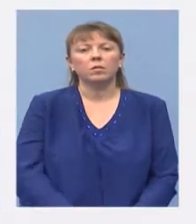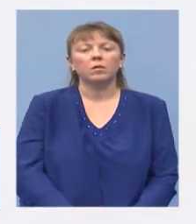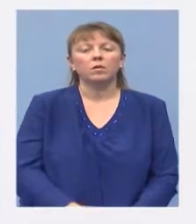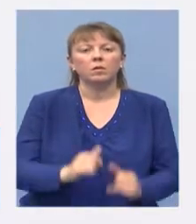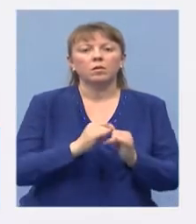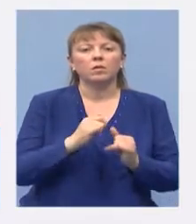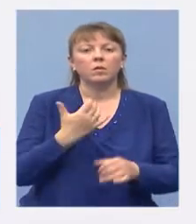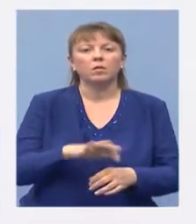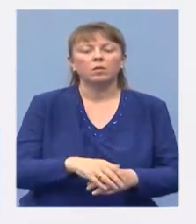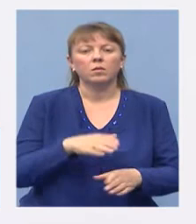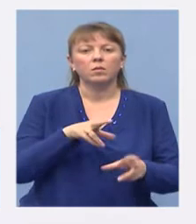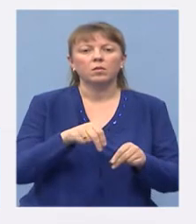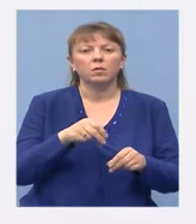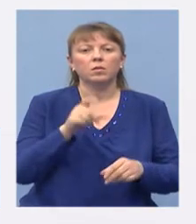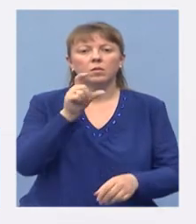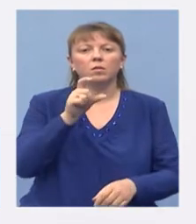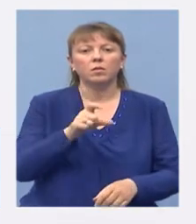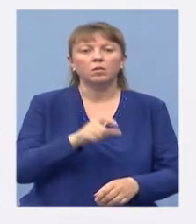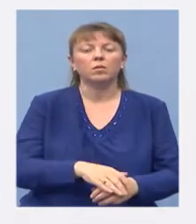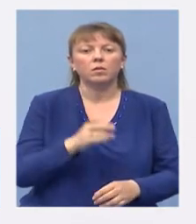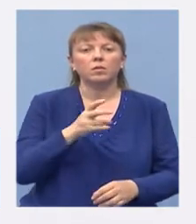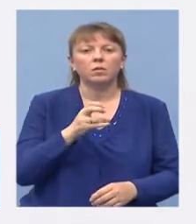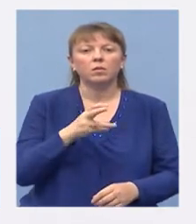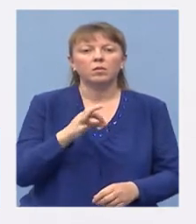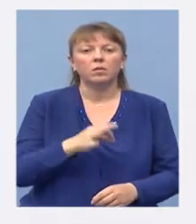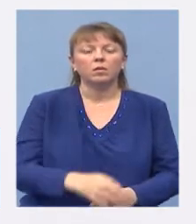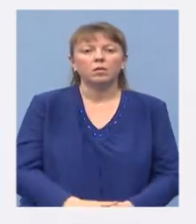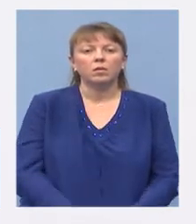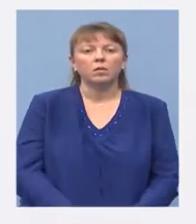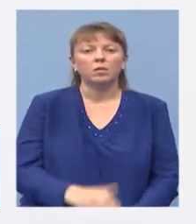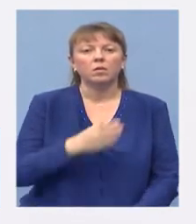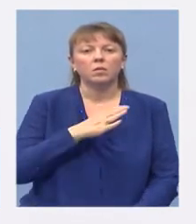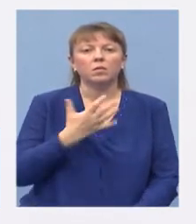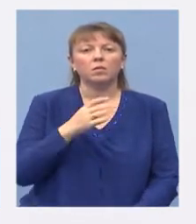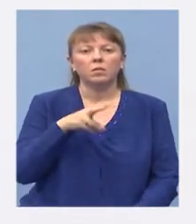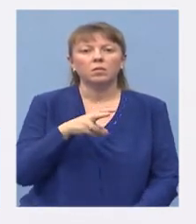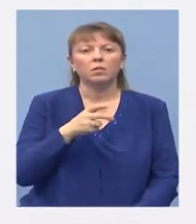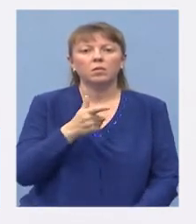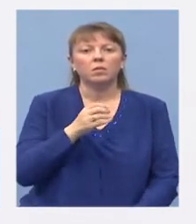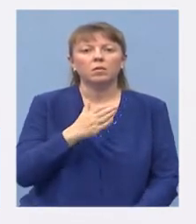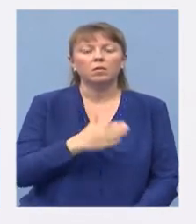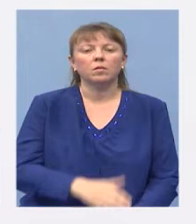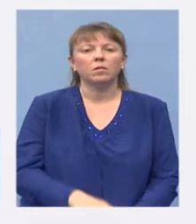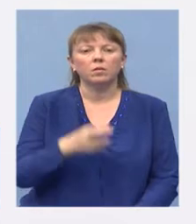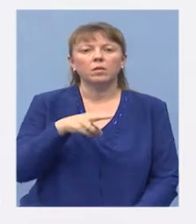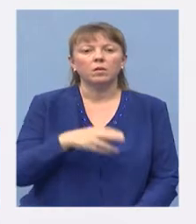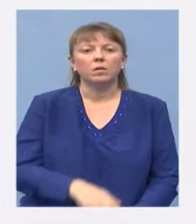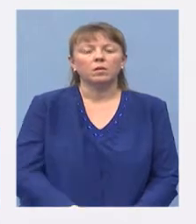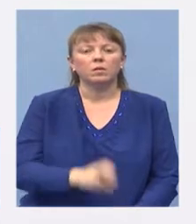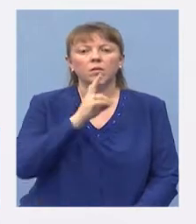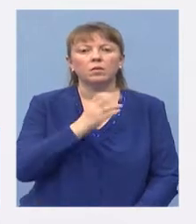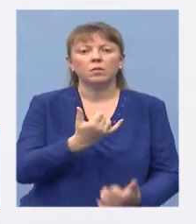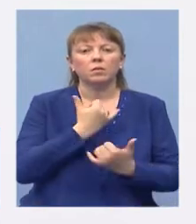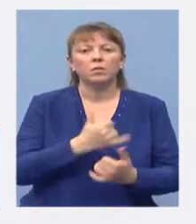развиваем именно получение гражданами электронных услуг. Как вы знаете, сейчас помимо портала yugov.kz государственные услуги